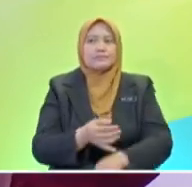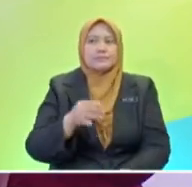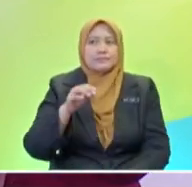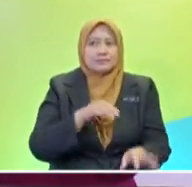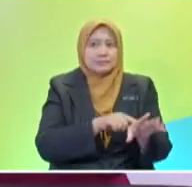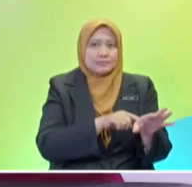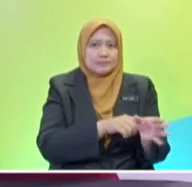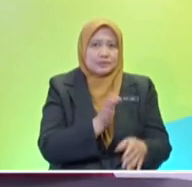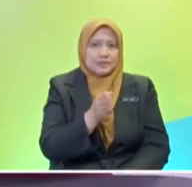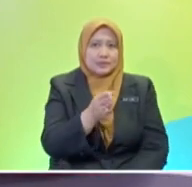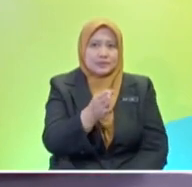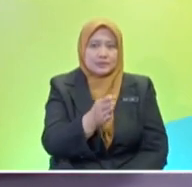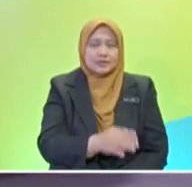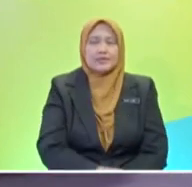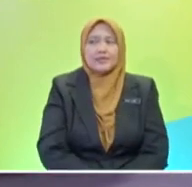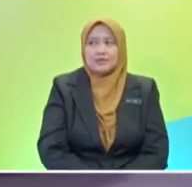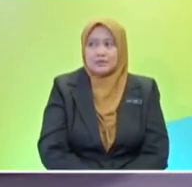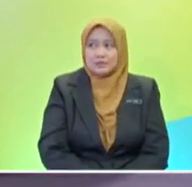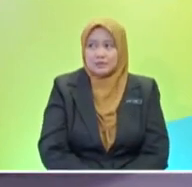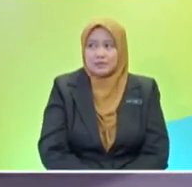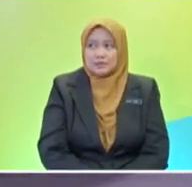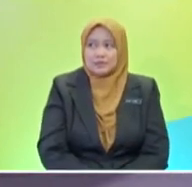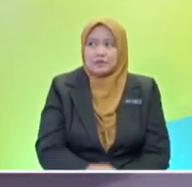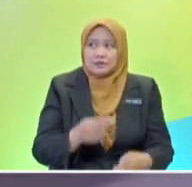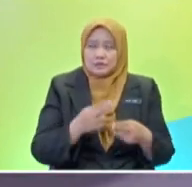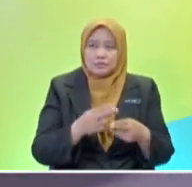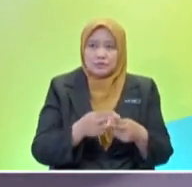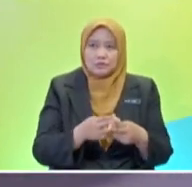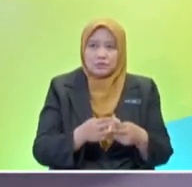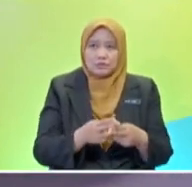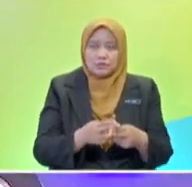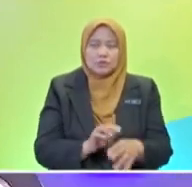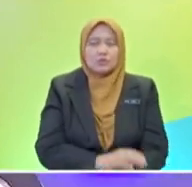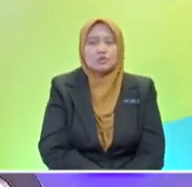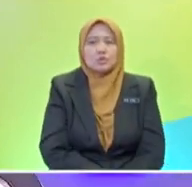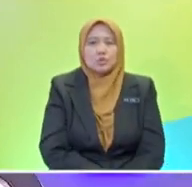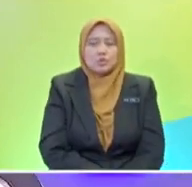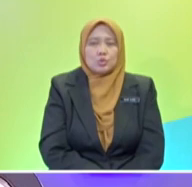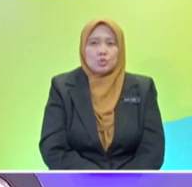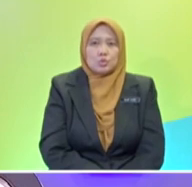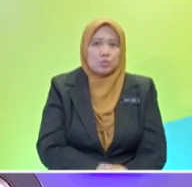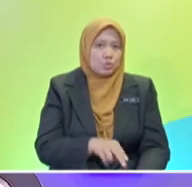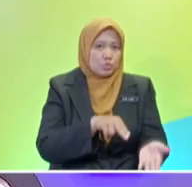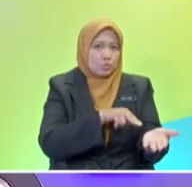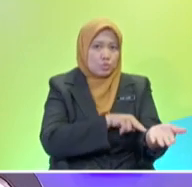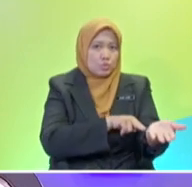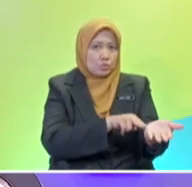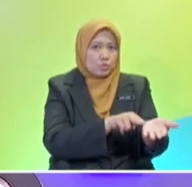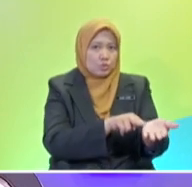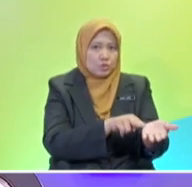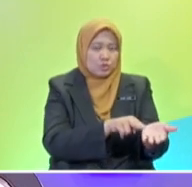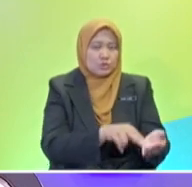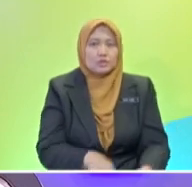panggil sebagai urat jejala. Dan ada satu jenis daun ya, dipanggil urat